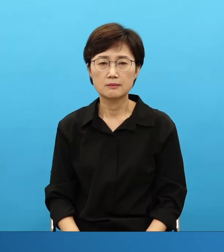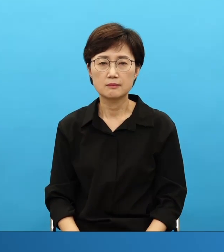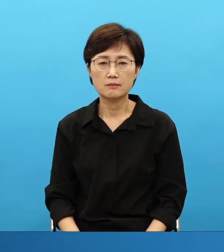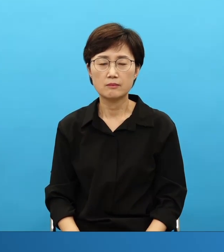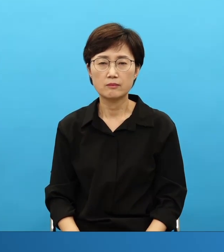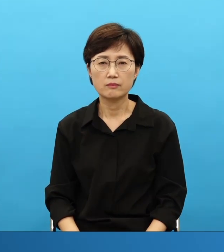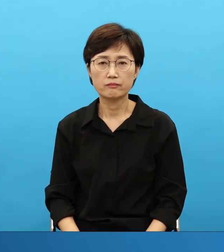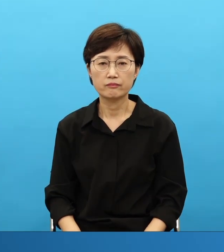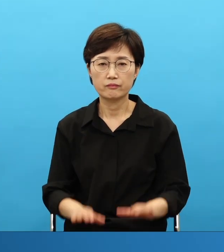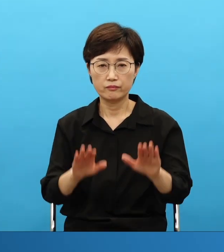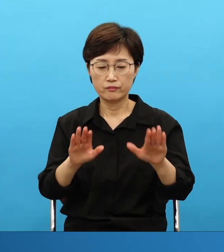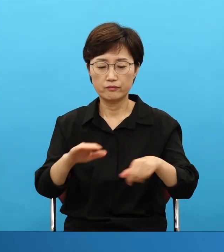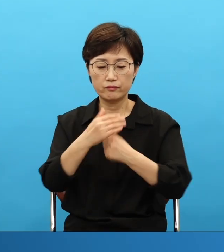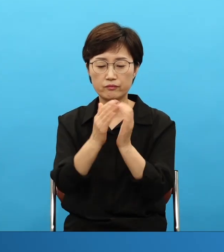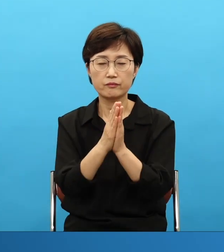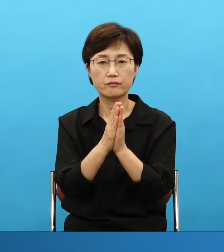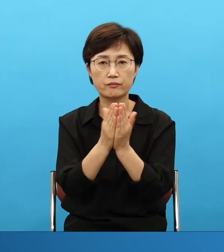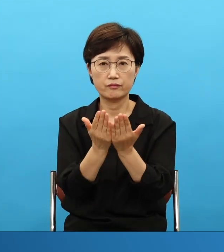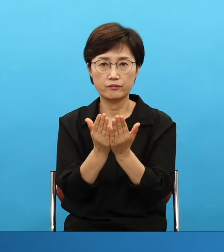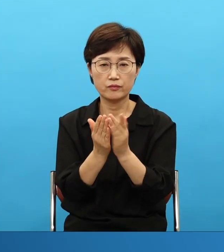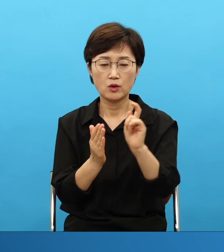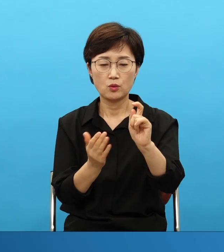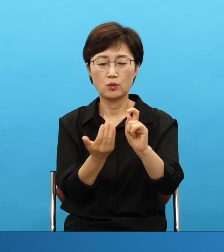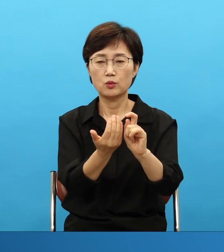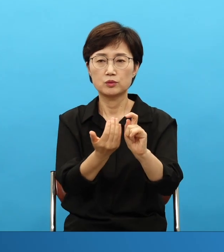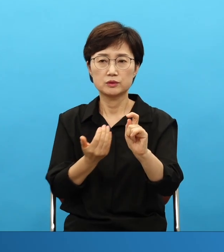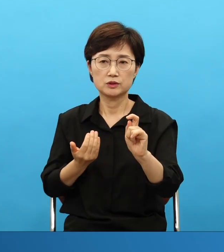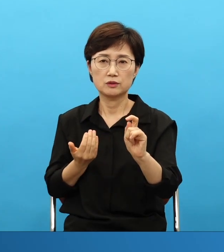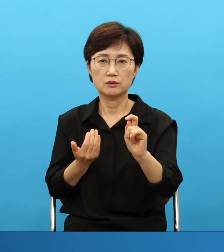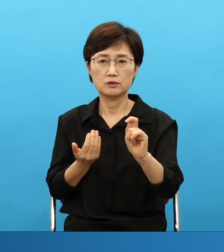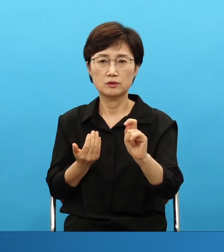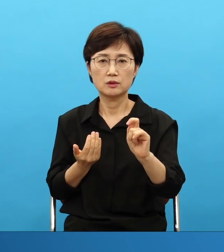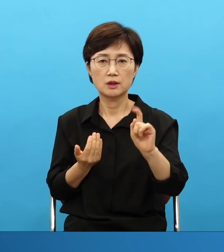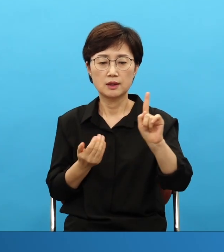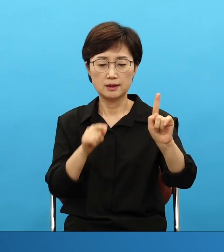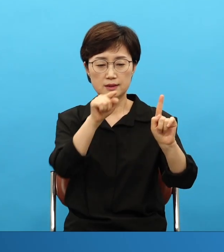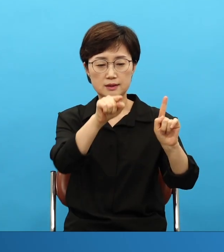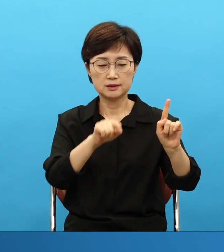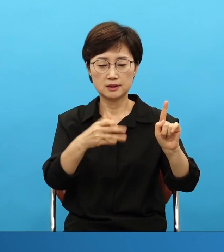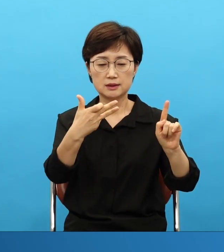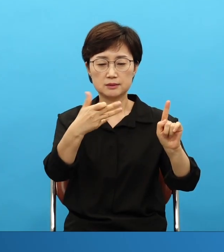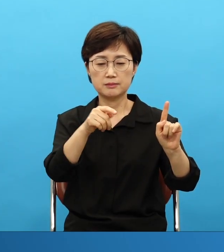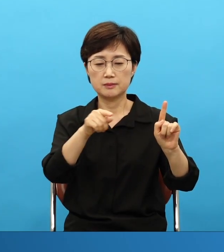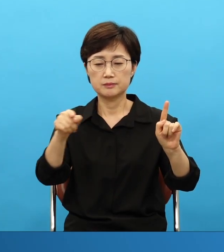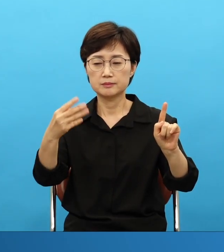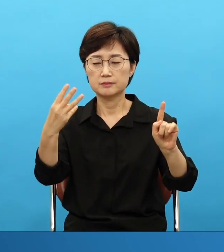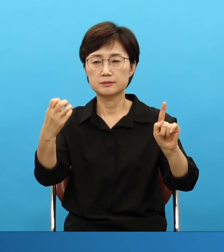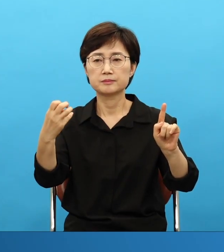아멘 성실 하나님의 말씀은 고린도서 1장 18절에서 31절의